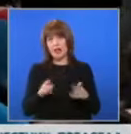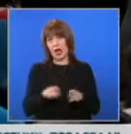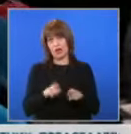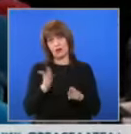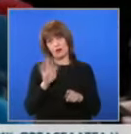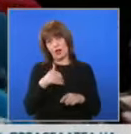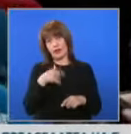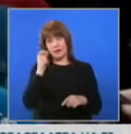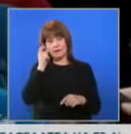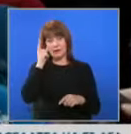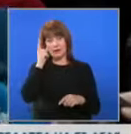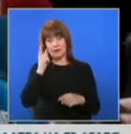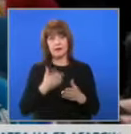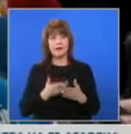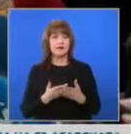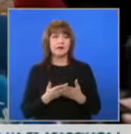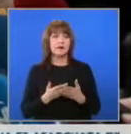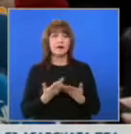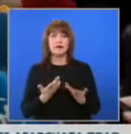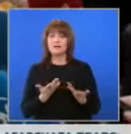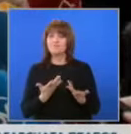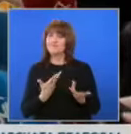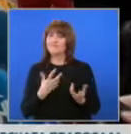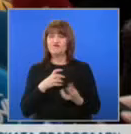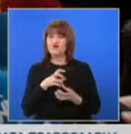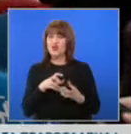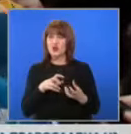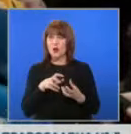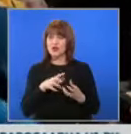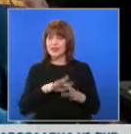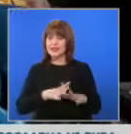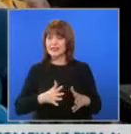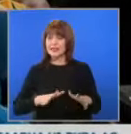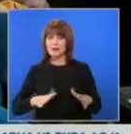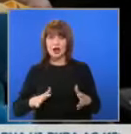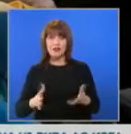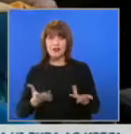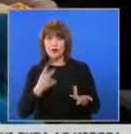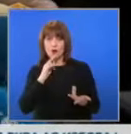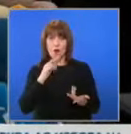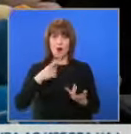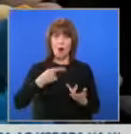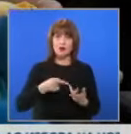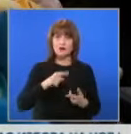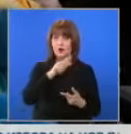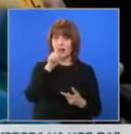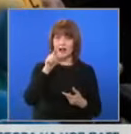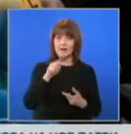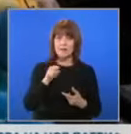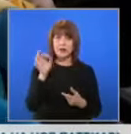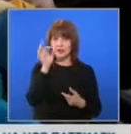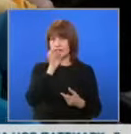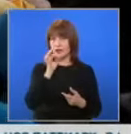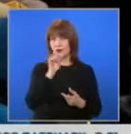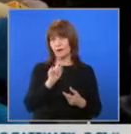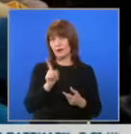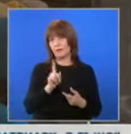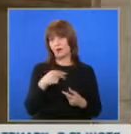ситуация в момента? Не вижда, че сме в сложна ситуация. Мисля, че еднозначни отговори на тези въпроси никой не може да